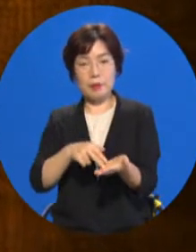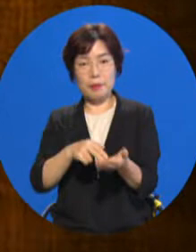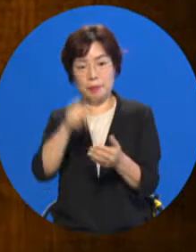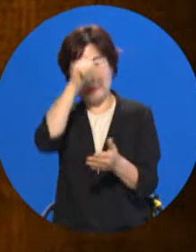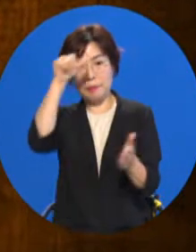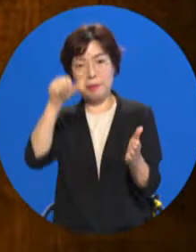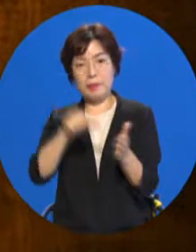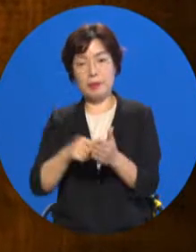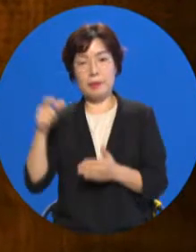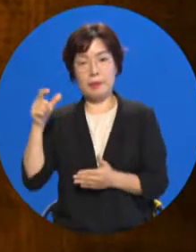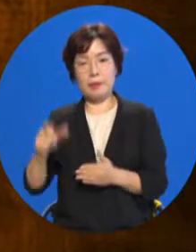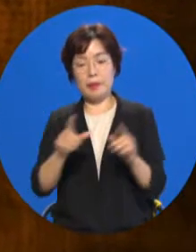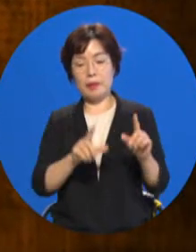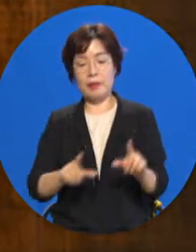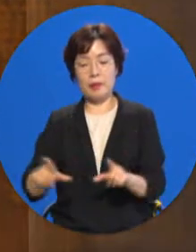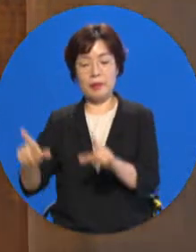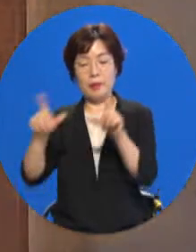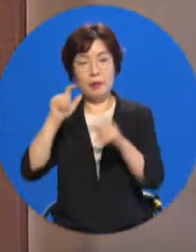살기 어렵구나.